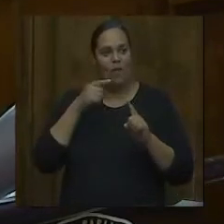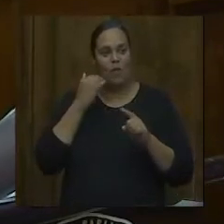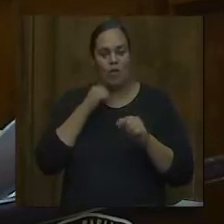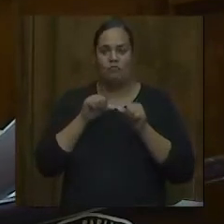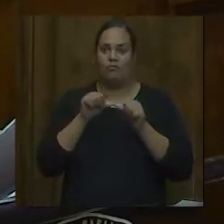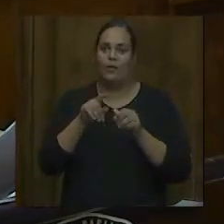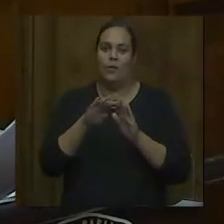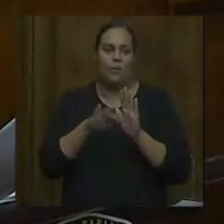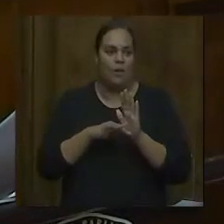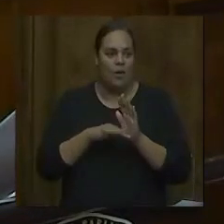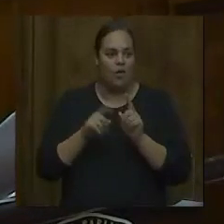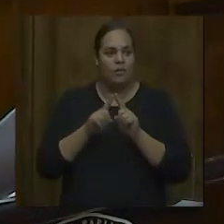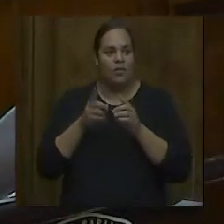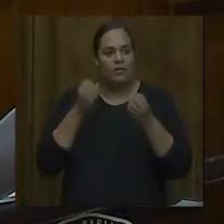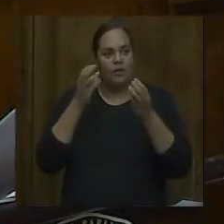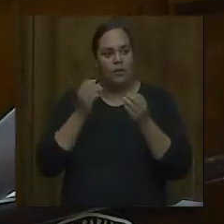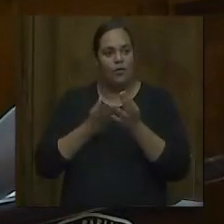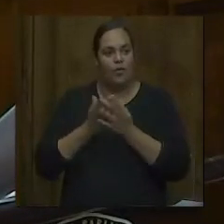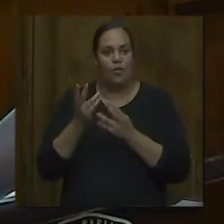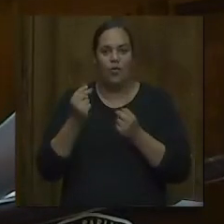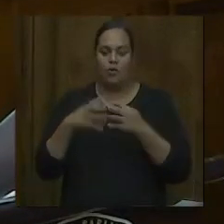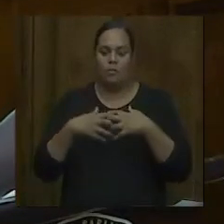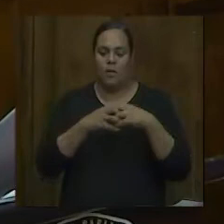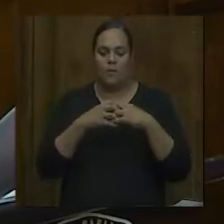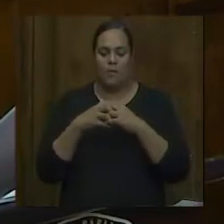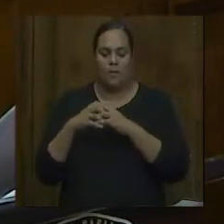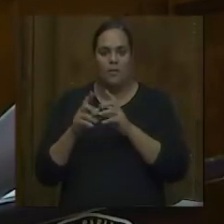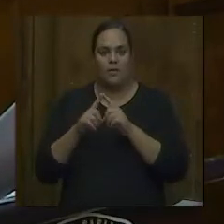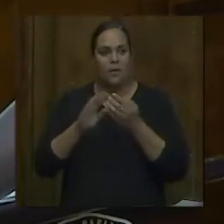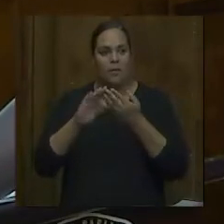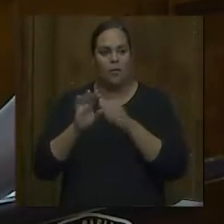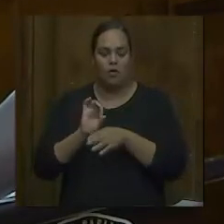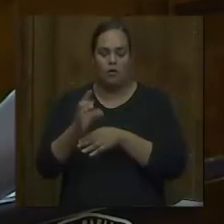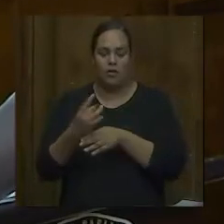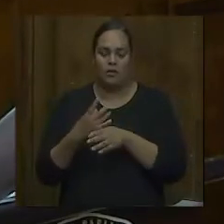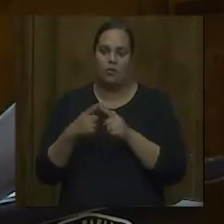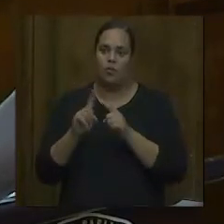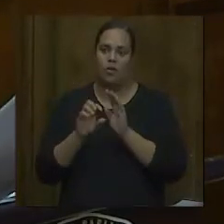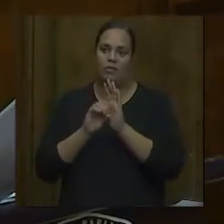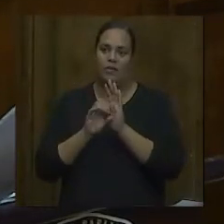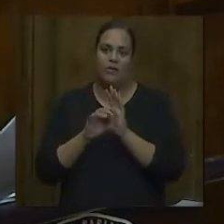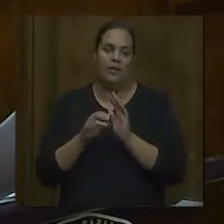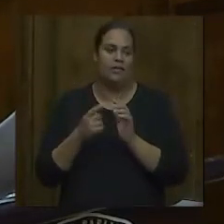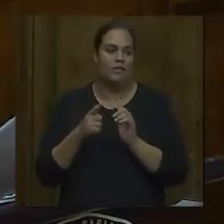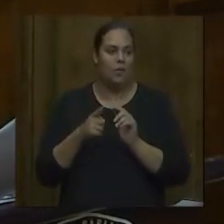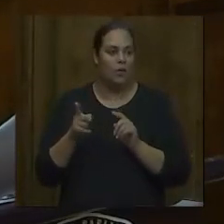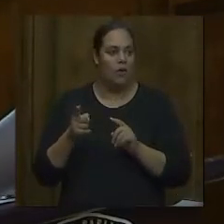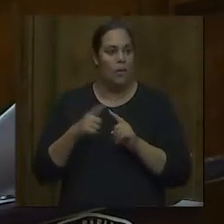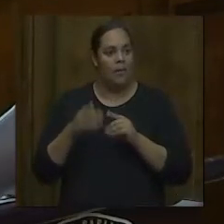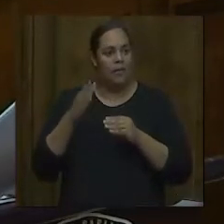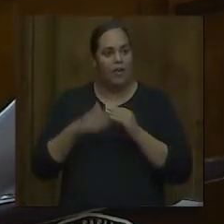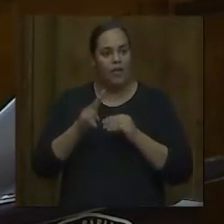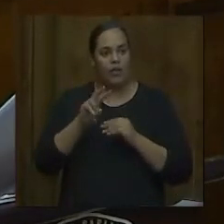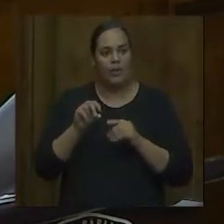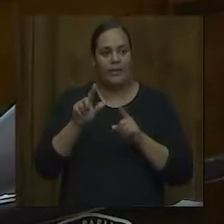met sy program van transformasie deur die hernuwing van uitstallings en gemeenskapskonsultasie by geaffilieerde museums. Aan die einde